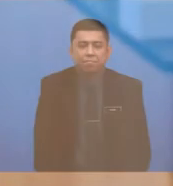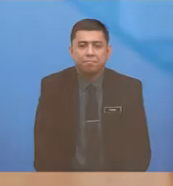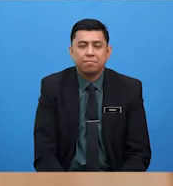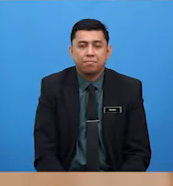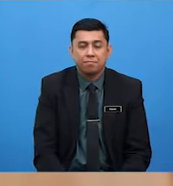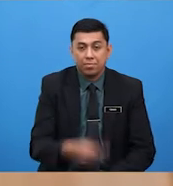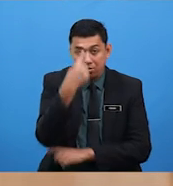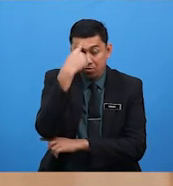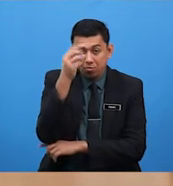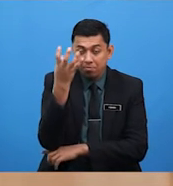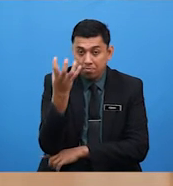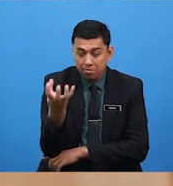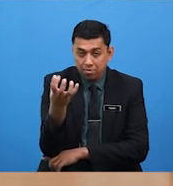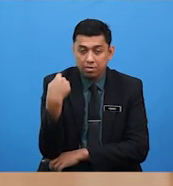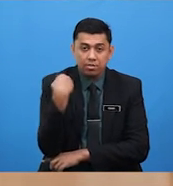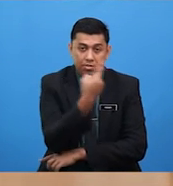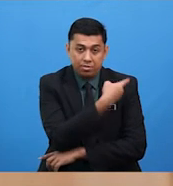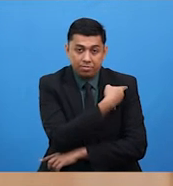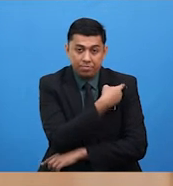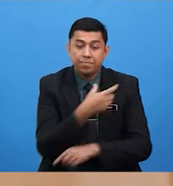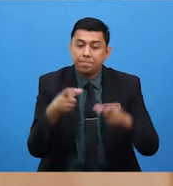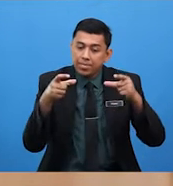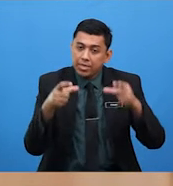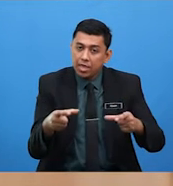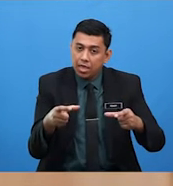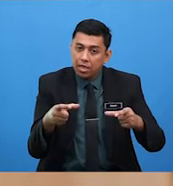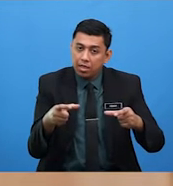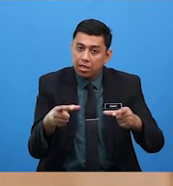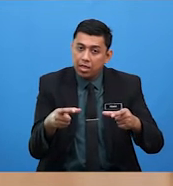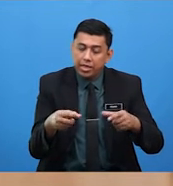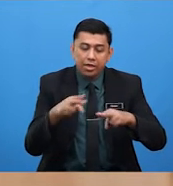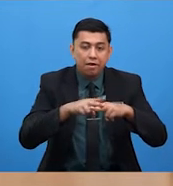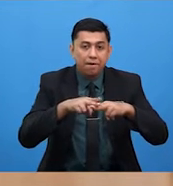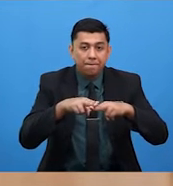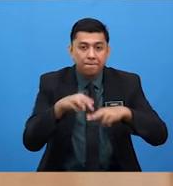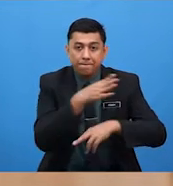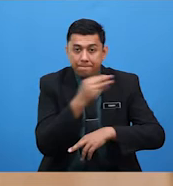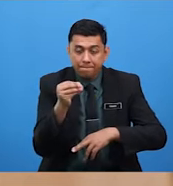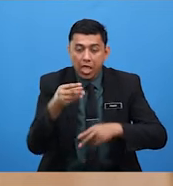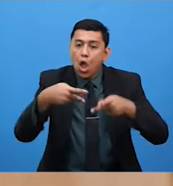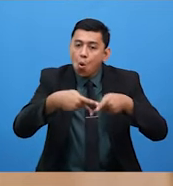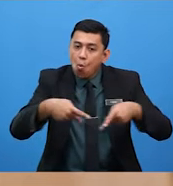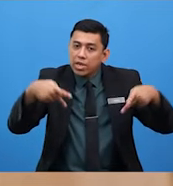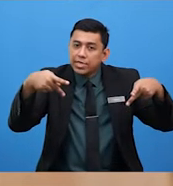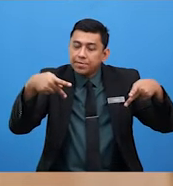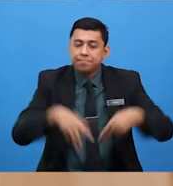Untuk pepejal, kita ada pingan, garan dan kuali.